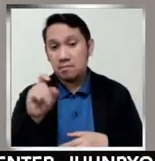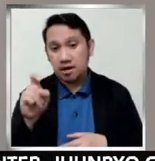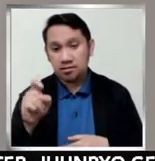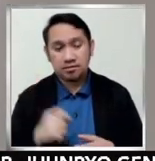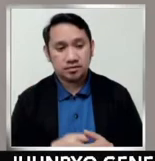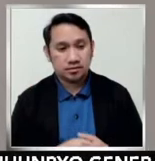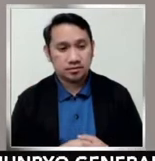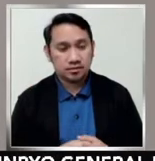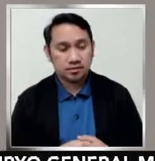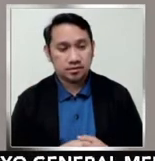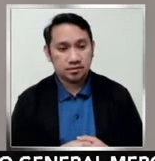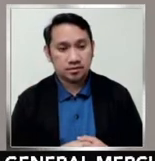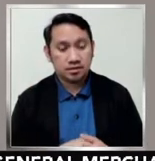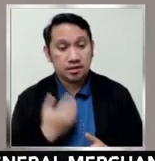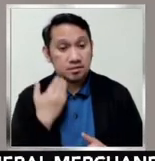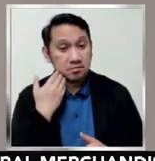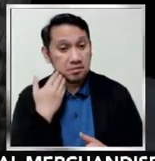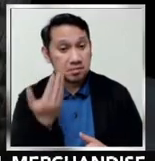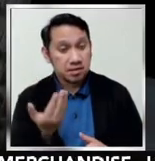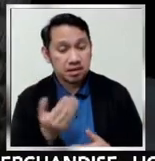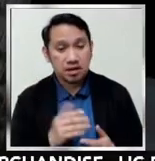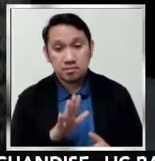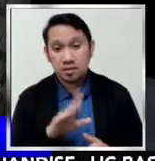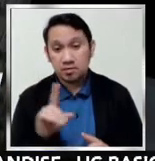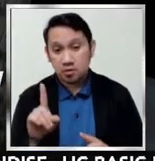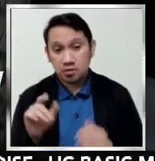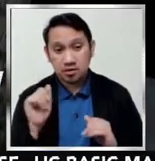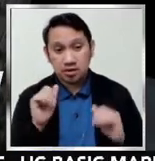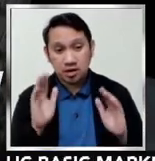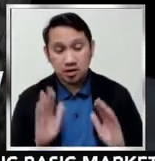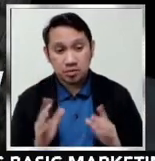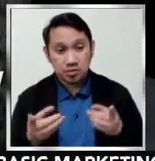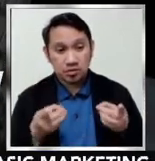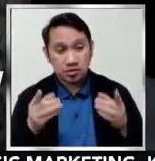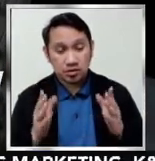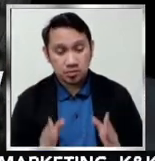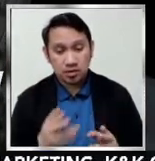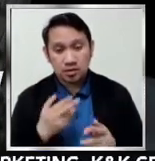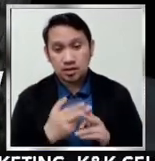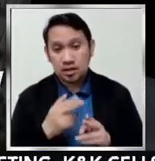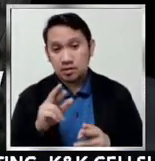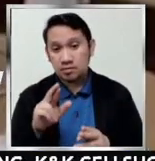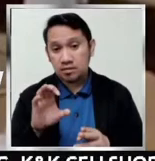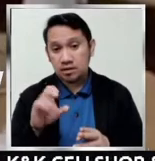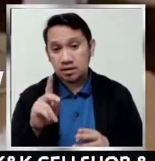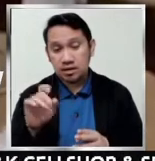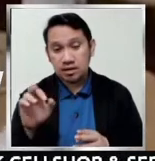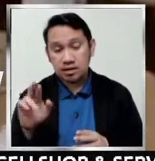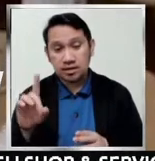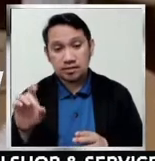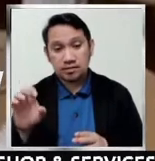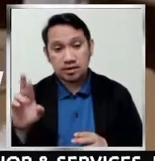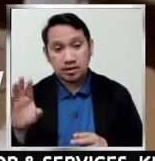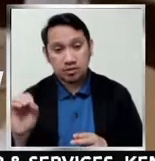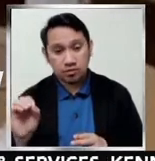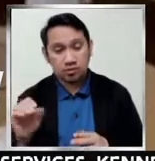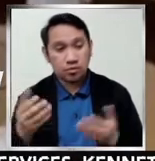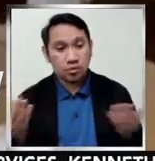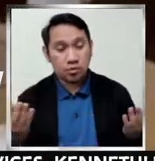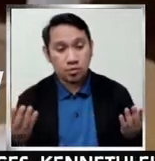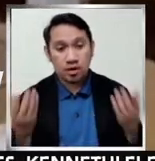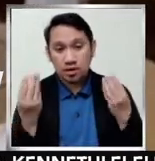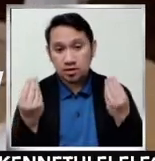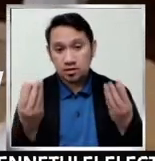Pumanaw sa edad na 51 ang veteran actor and director na si Ricky Rivero nitong linggo. Kasulukuyang ang nakaburol sa Quezon City ang labi ni